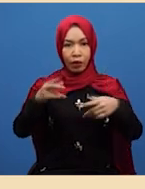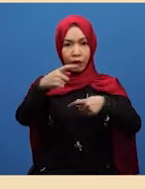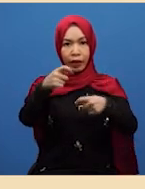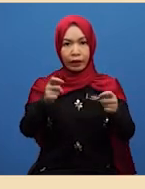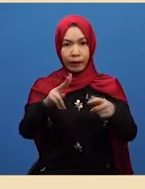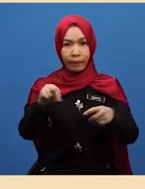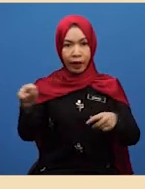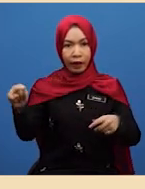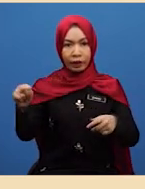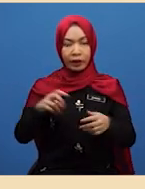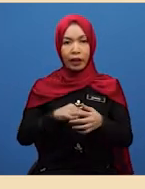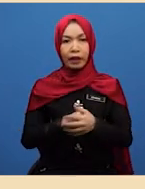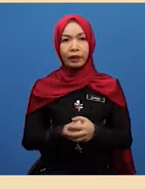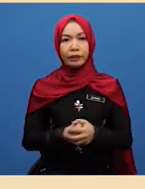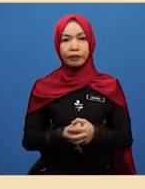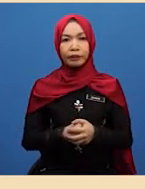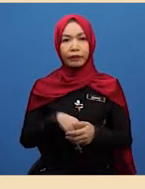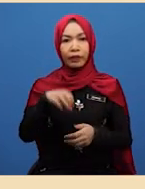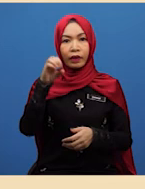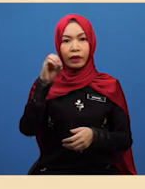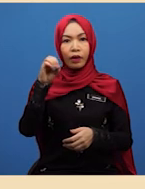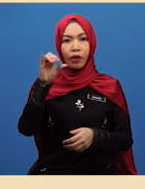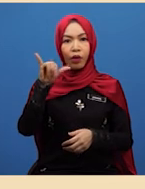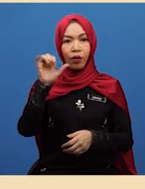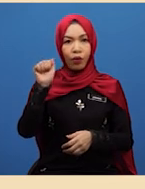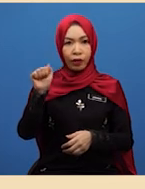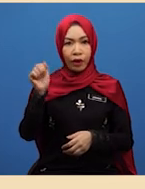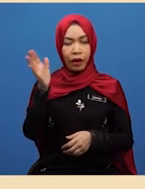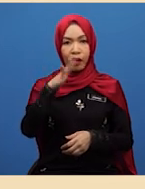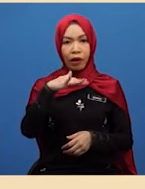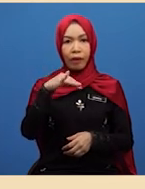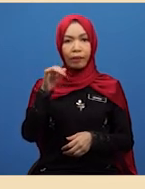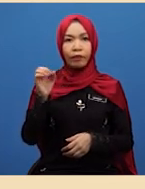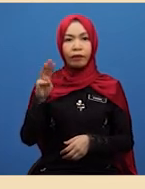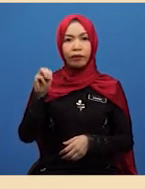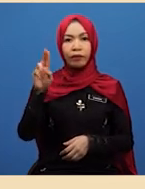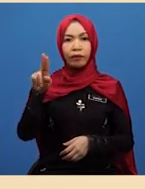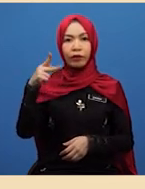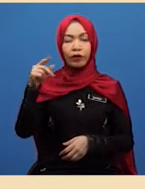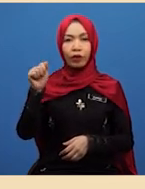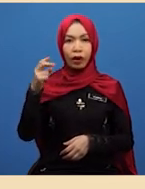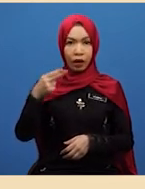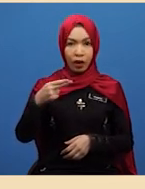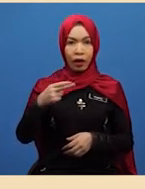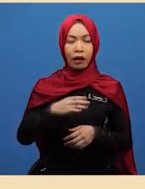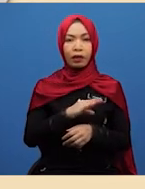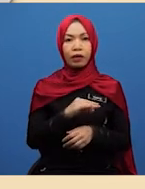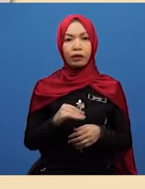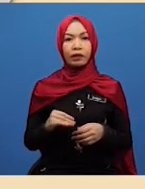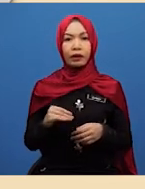terlibat termasuklah Oya, Mukah, Tatau dan Bintulu. Pada